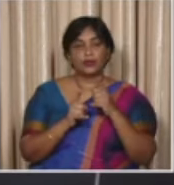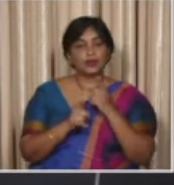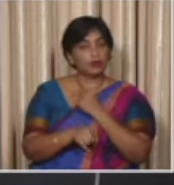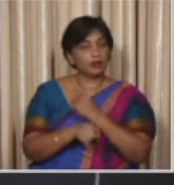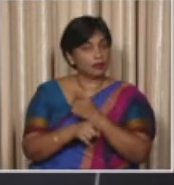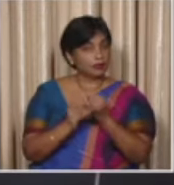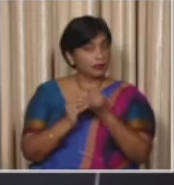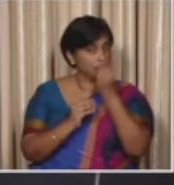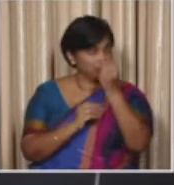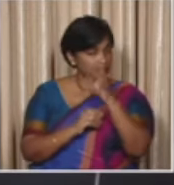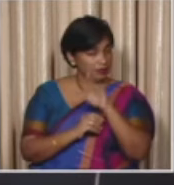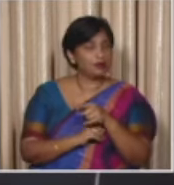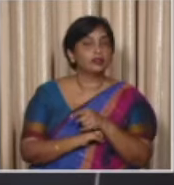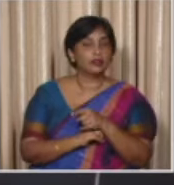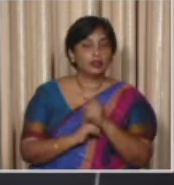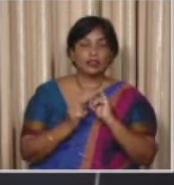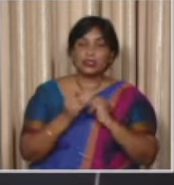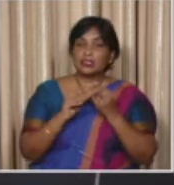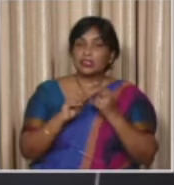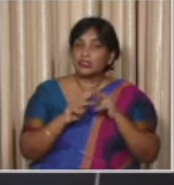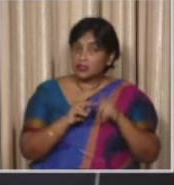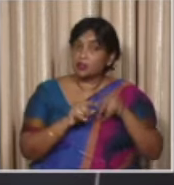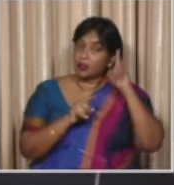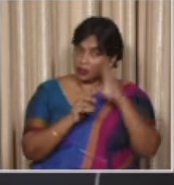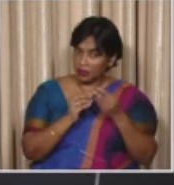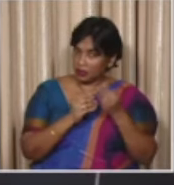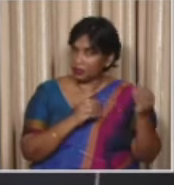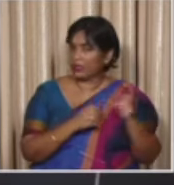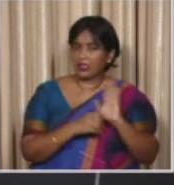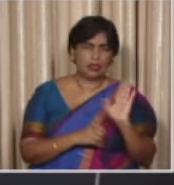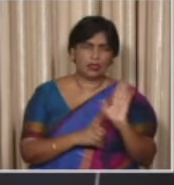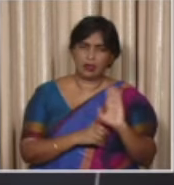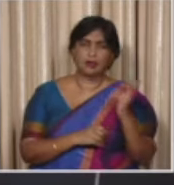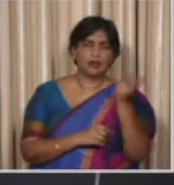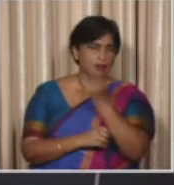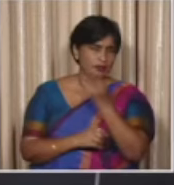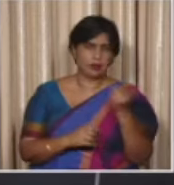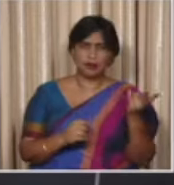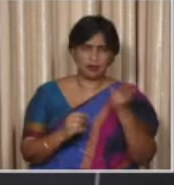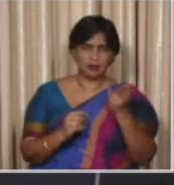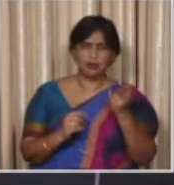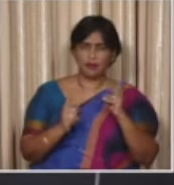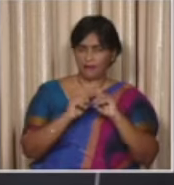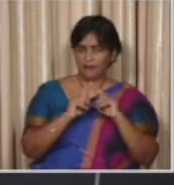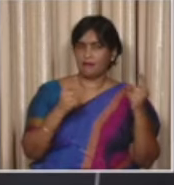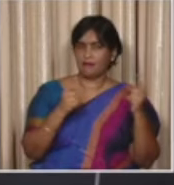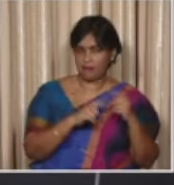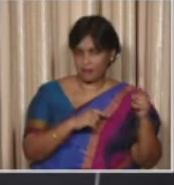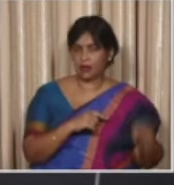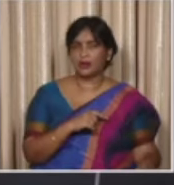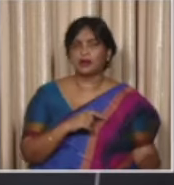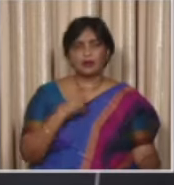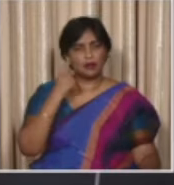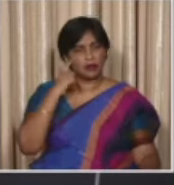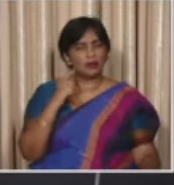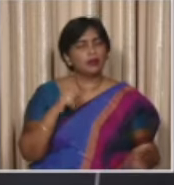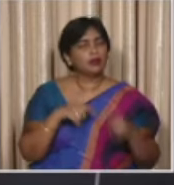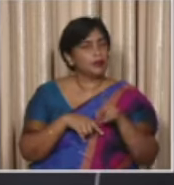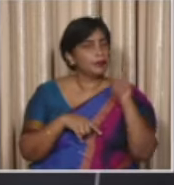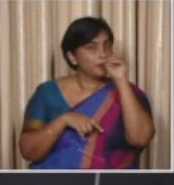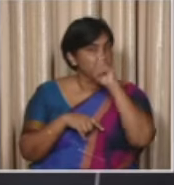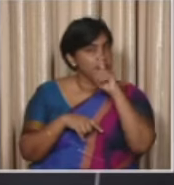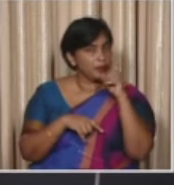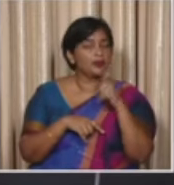දීමනාව දුන්න නිසා අනද්දේ නැටත් මේක ඉල්ලන නොදෙල එහෙම නෙමෙයි. මේ දෙක අතර වෙනසක් තියෙනවා. ඒ නිසා මාසික